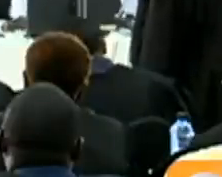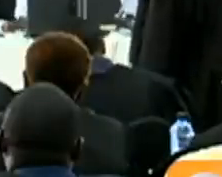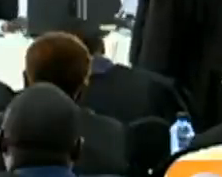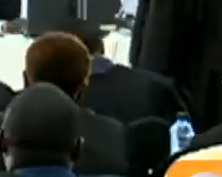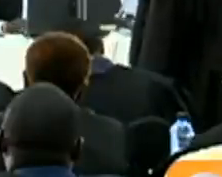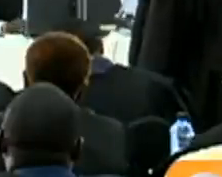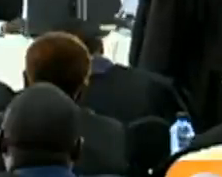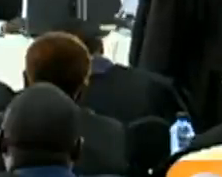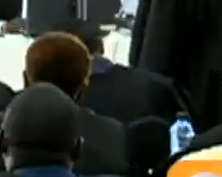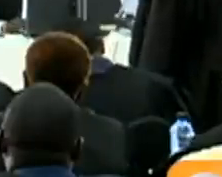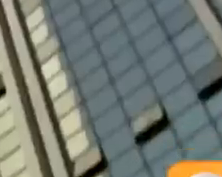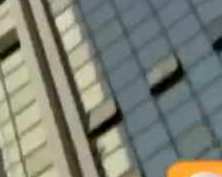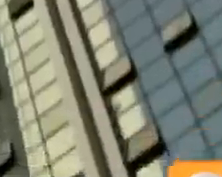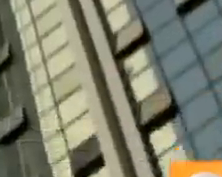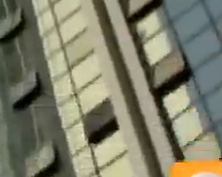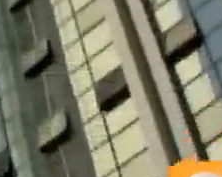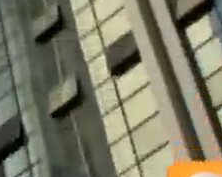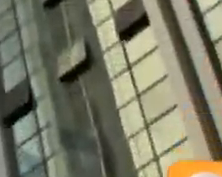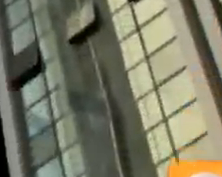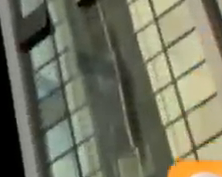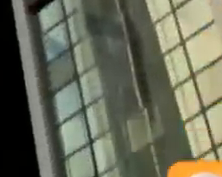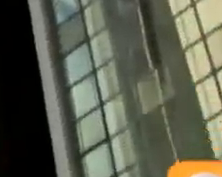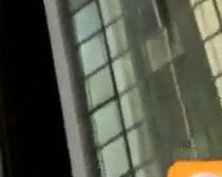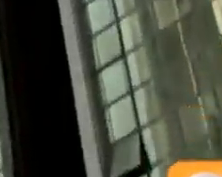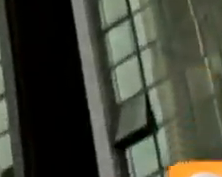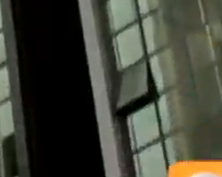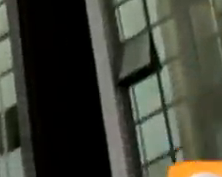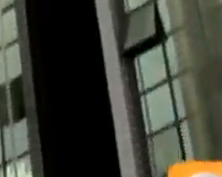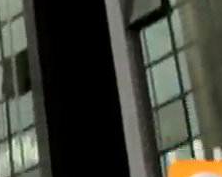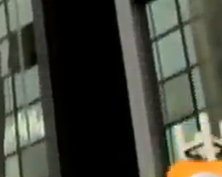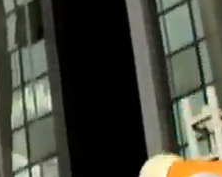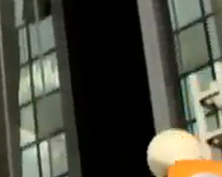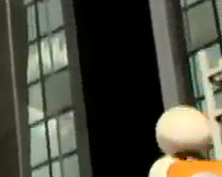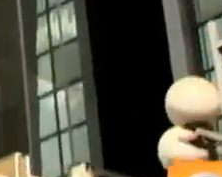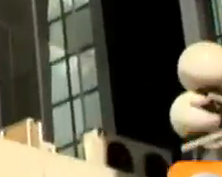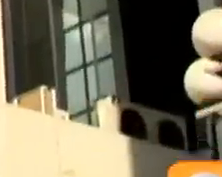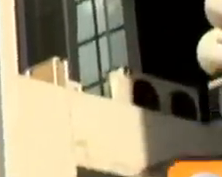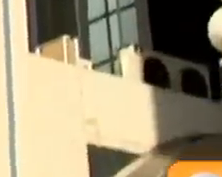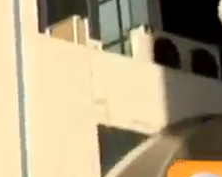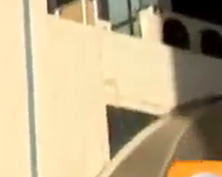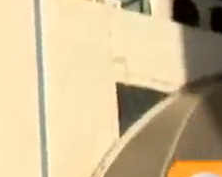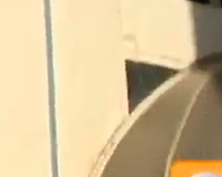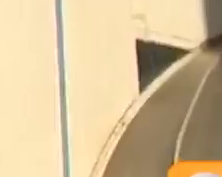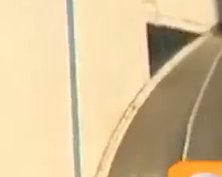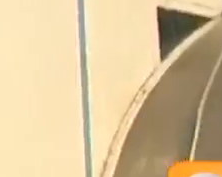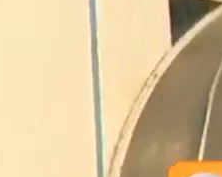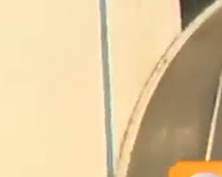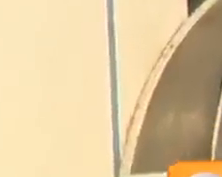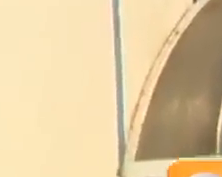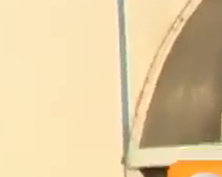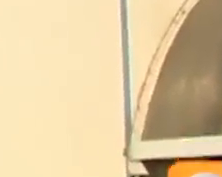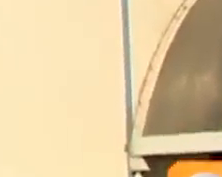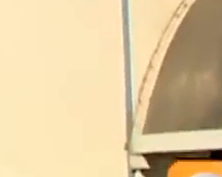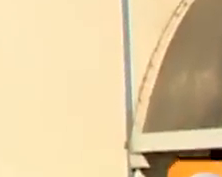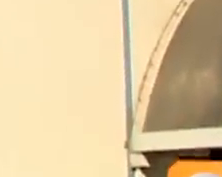nzima ya kukagua sava ilikuwa imekamilika na kwamba wanachosubiri sasa ni ripoti kutoka kwa waliohusika na shughuli